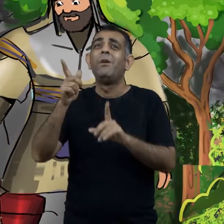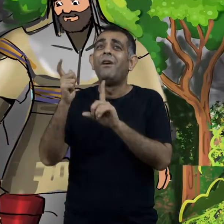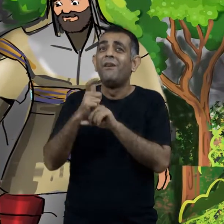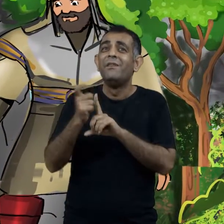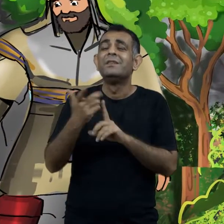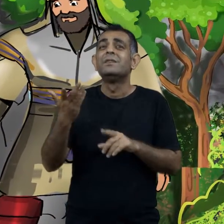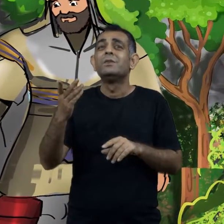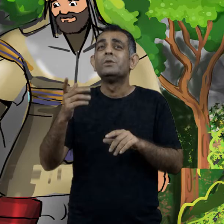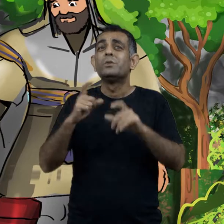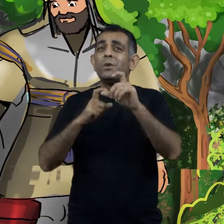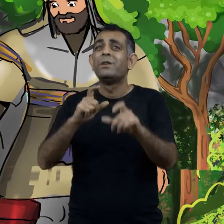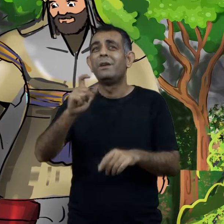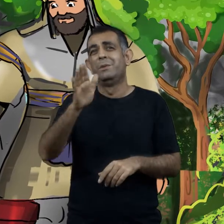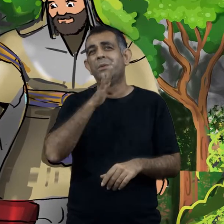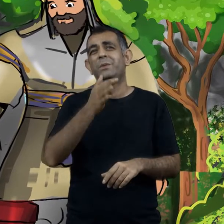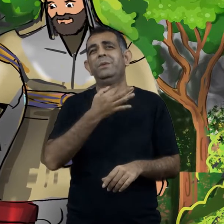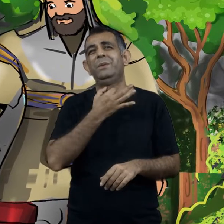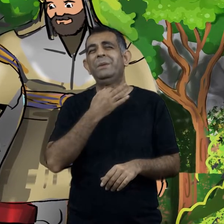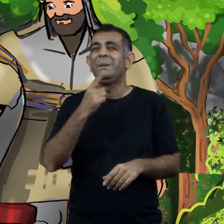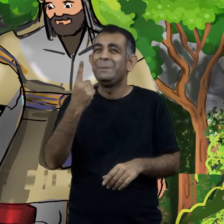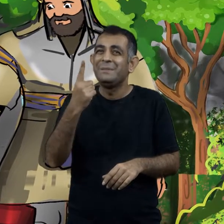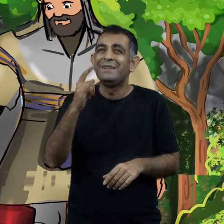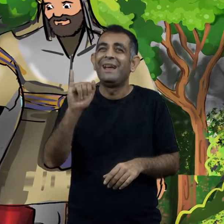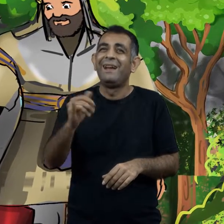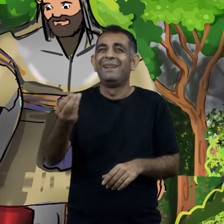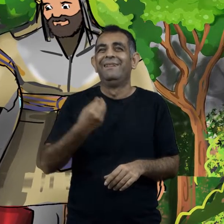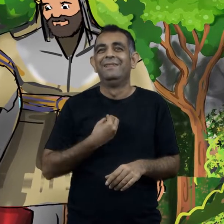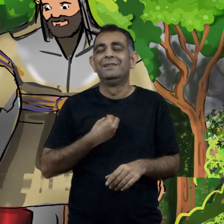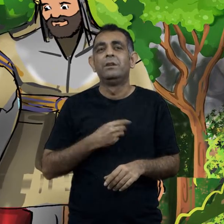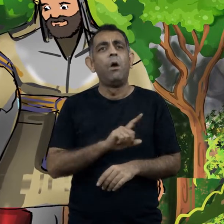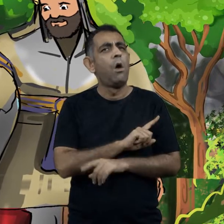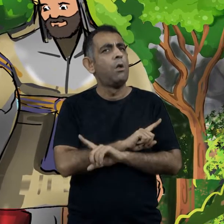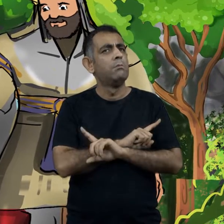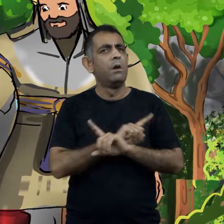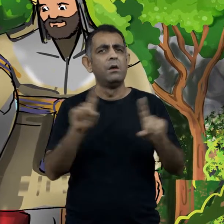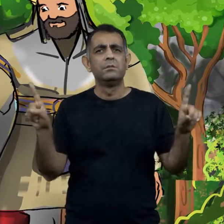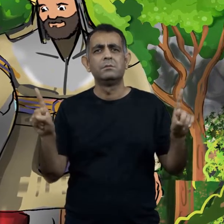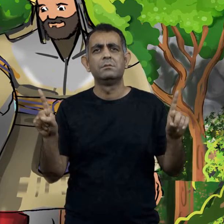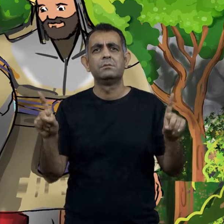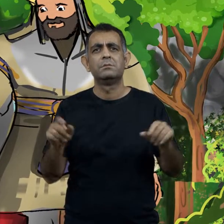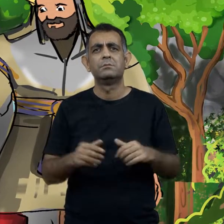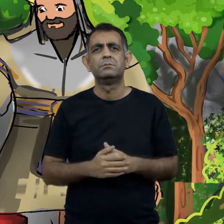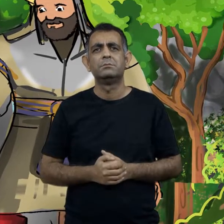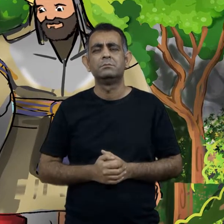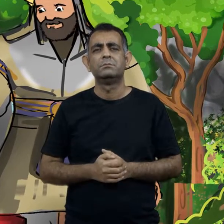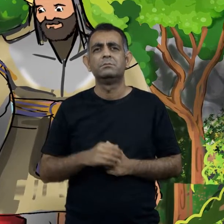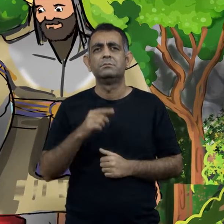Sevgili muhafız, sorunun cevabını biliyoruz. Lütfen bize bir şans daha ver.